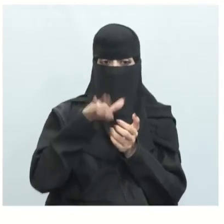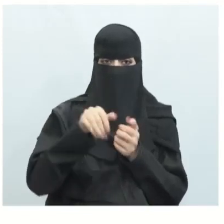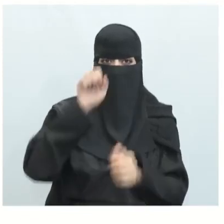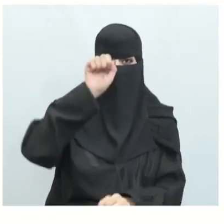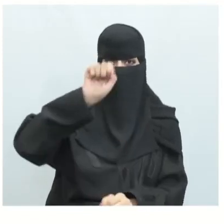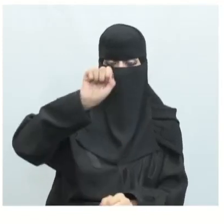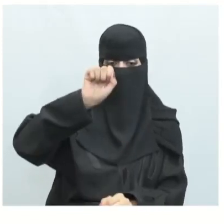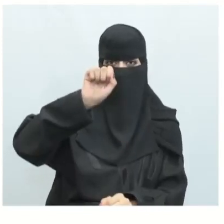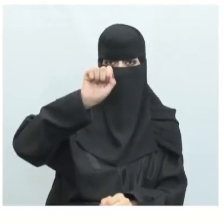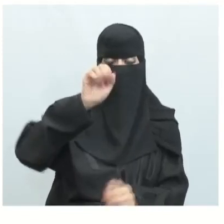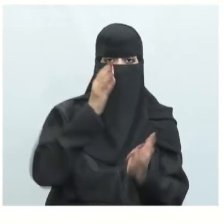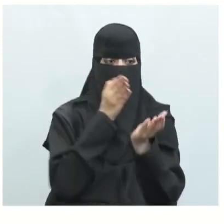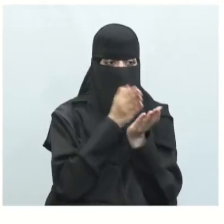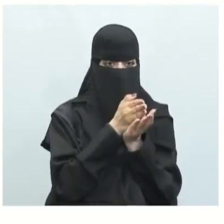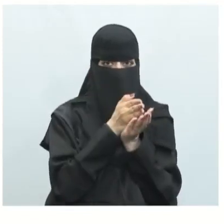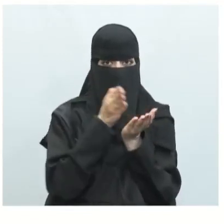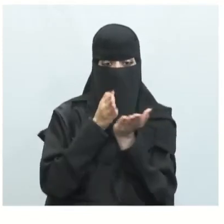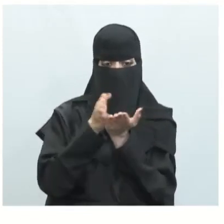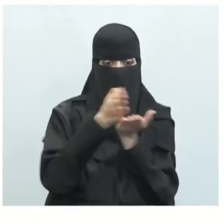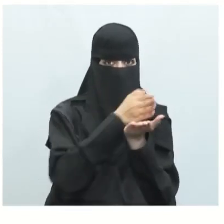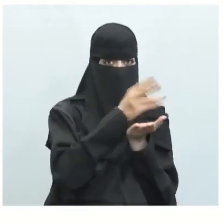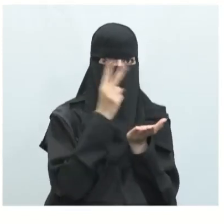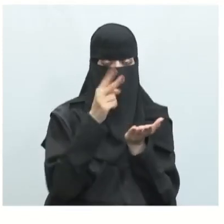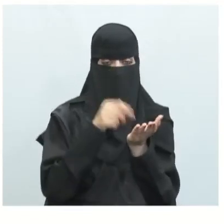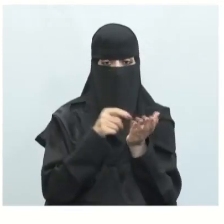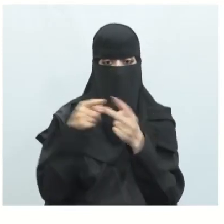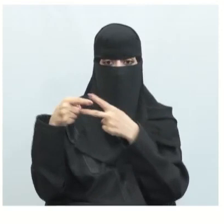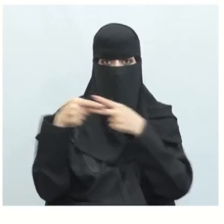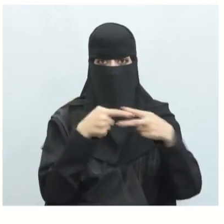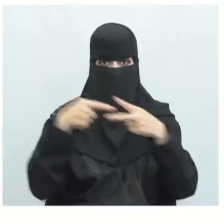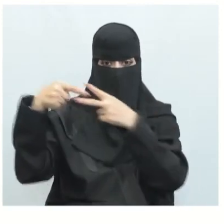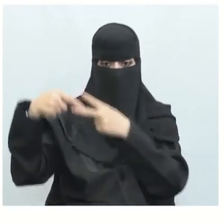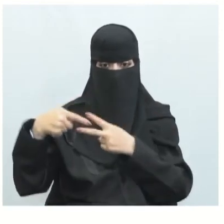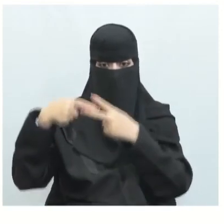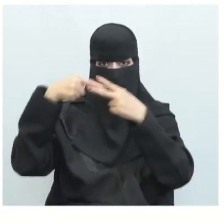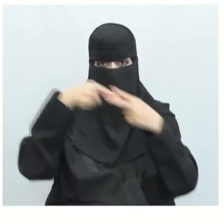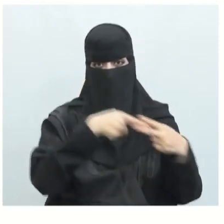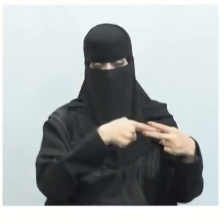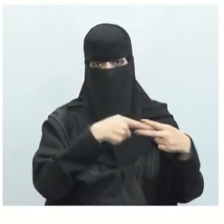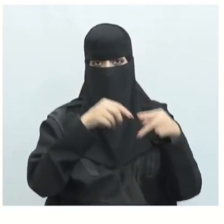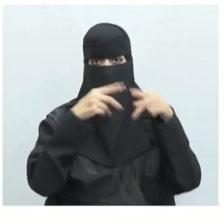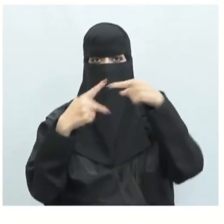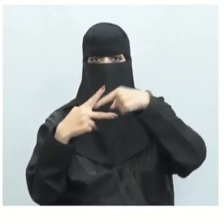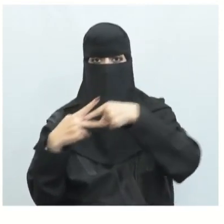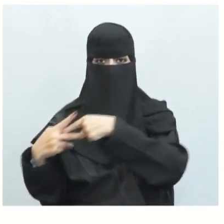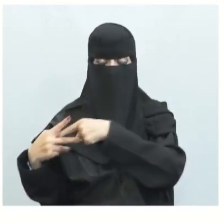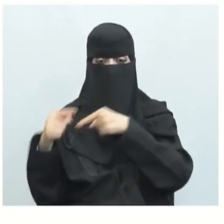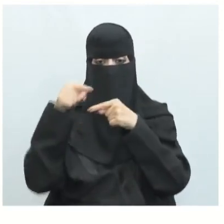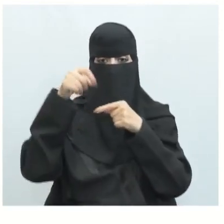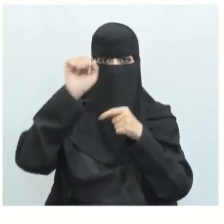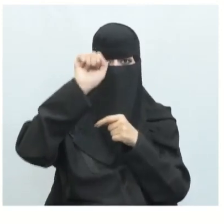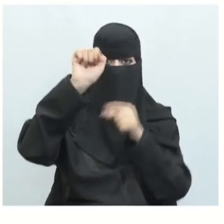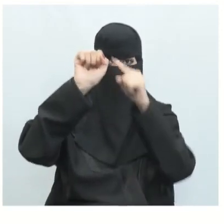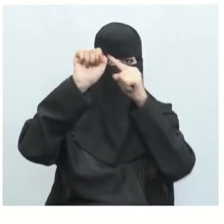لدي اي متجه منها سهمين الى اين لاحظ نقطتين وفتحنا قوس بمعنى ان هذه هي ما